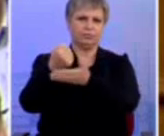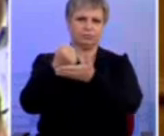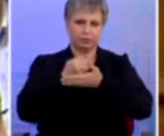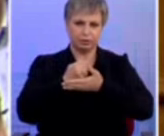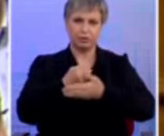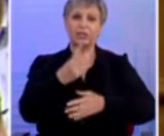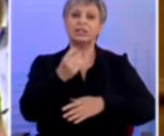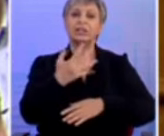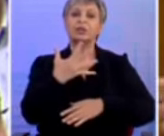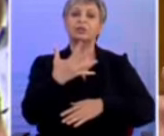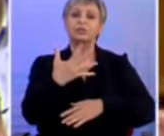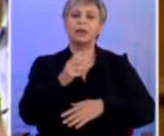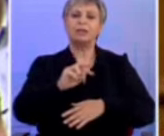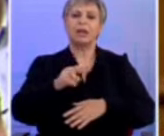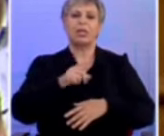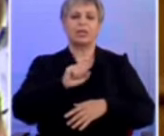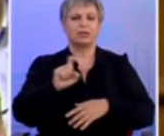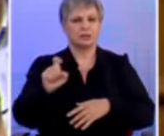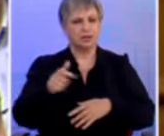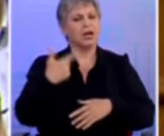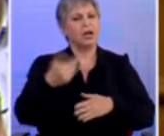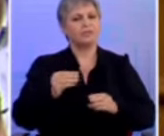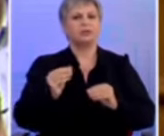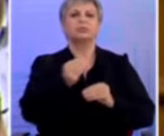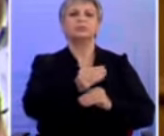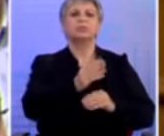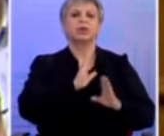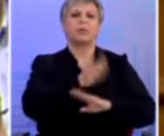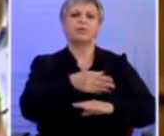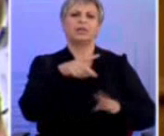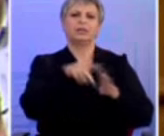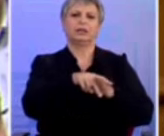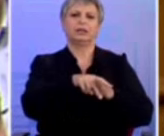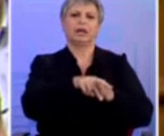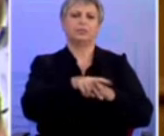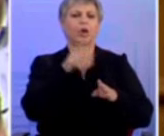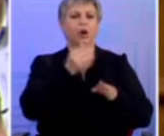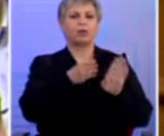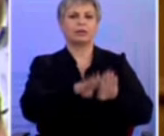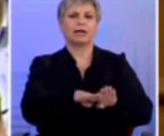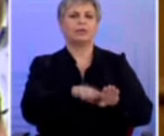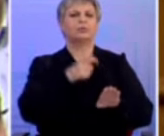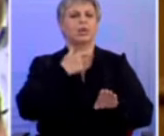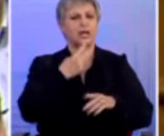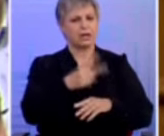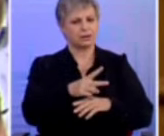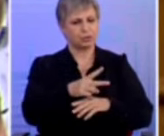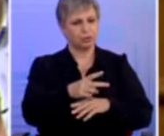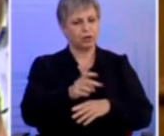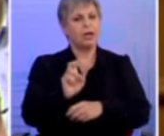τις τράπεζες για να καλυφθούν πλήρως οι ανάγκες. Άρα λοιπόν τα 60